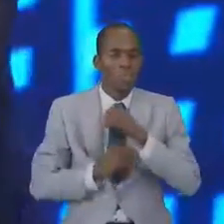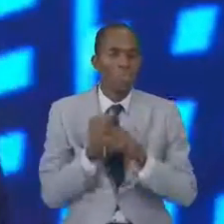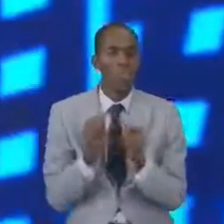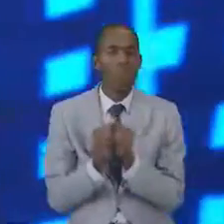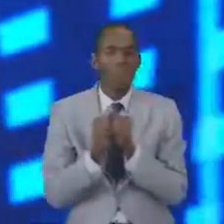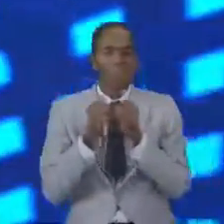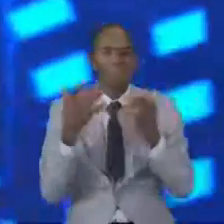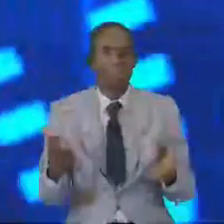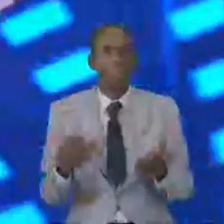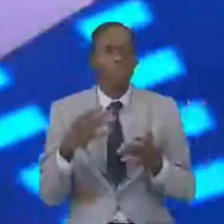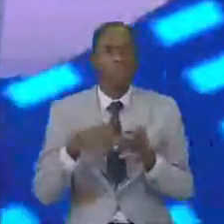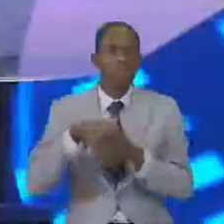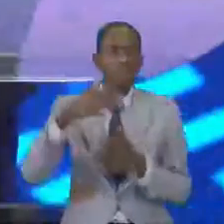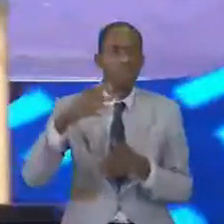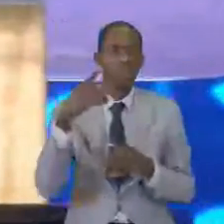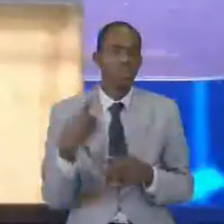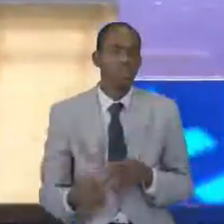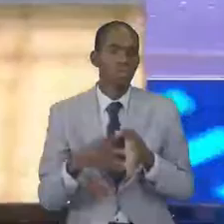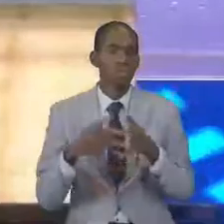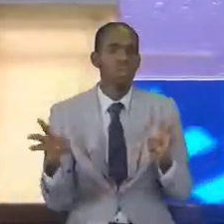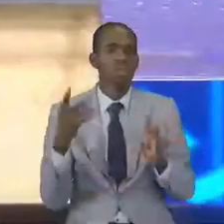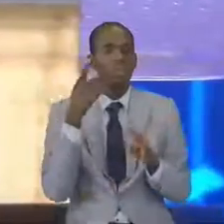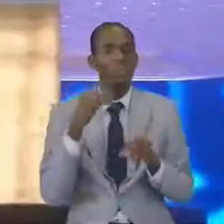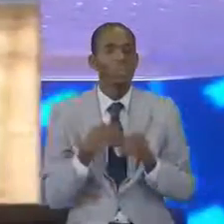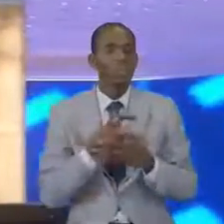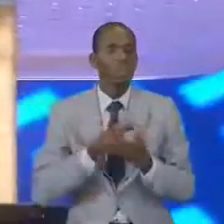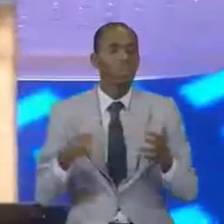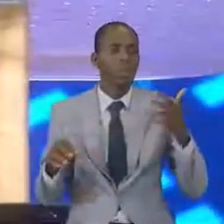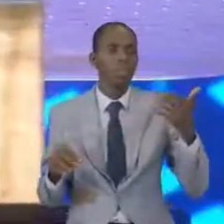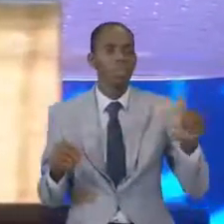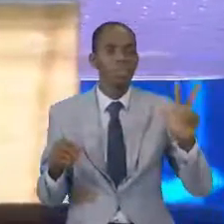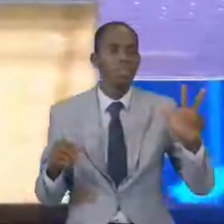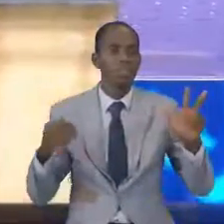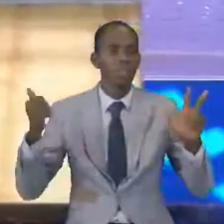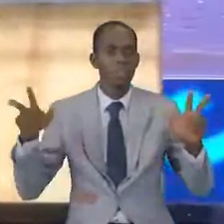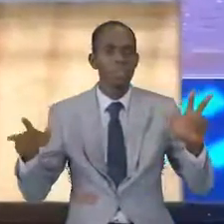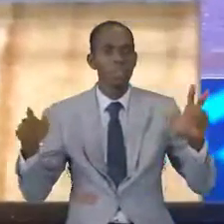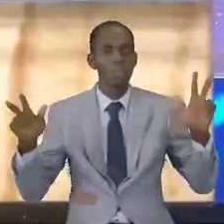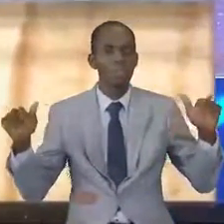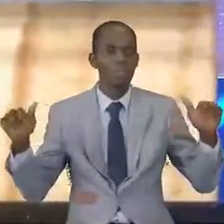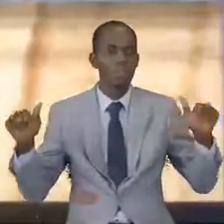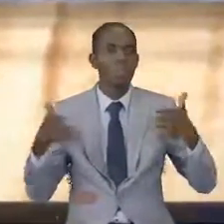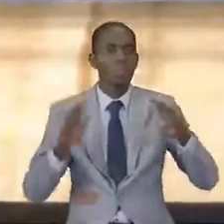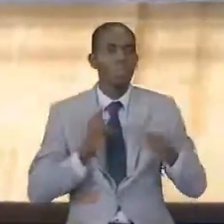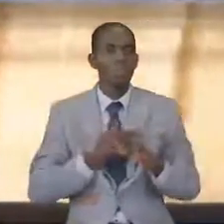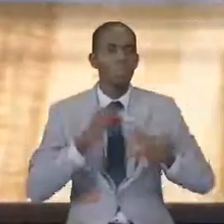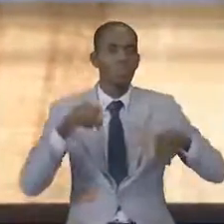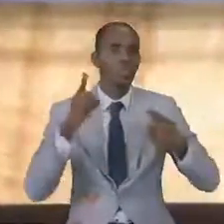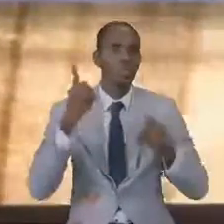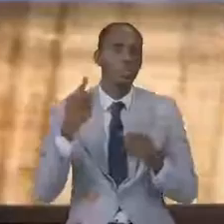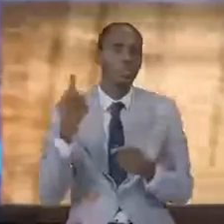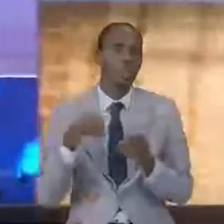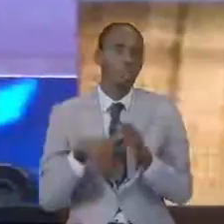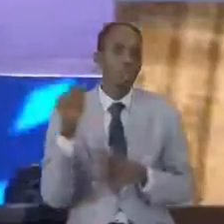son propre sang c'est pour cela qu'il a souffert verset 13 sortons donc pour aller à